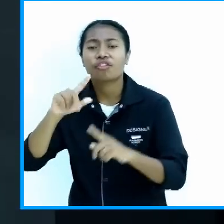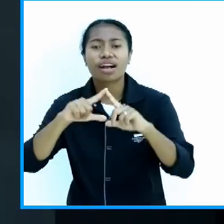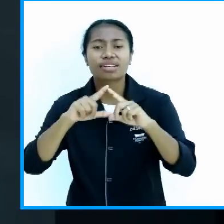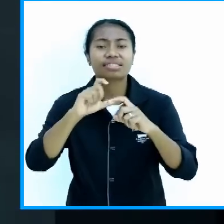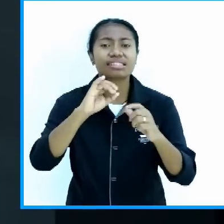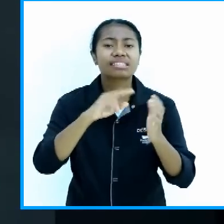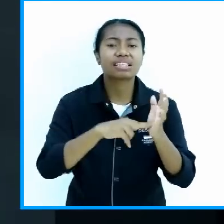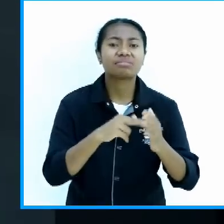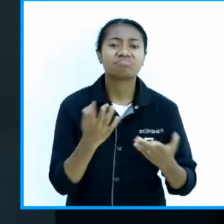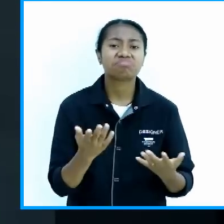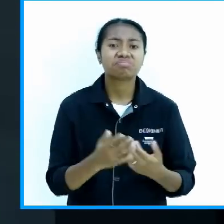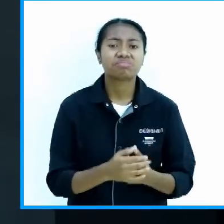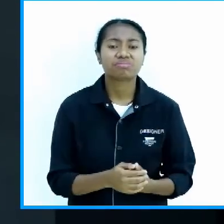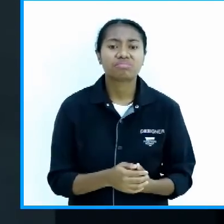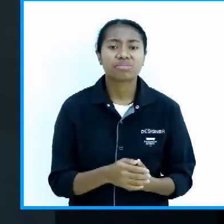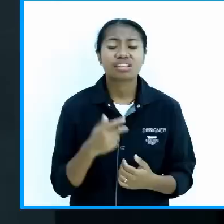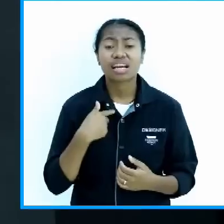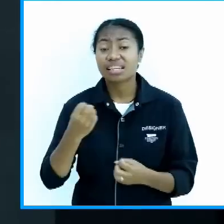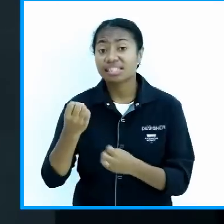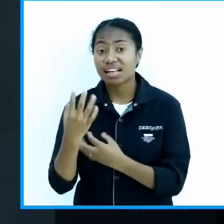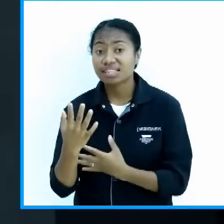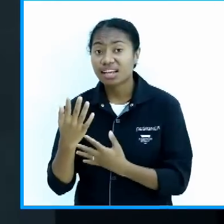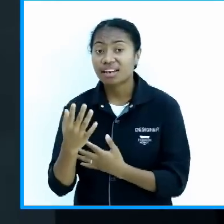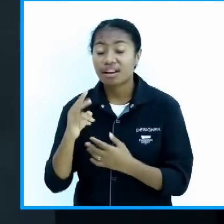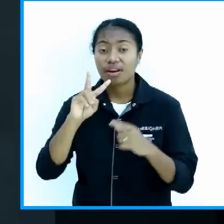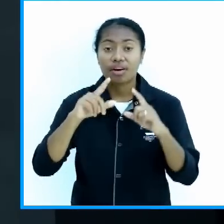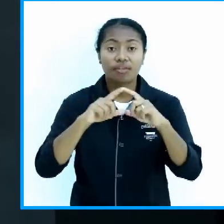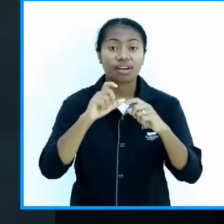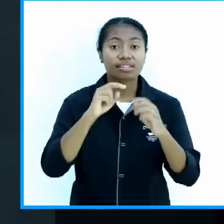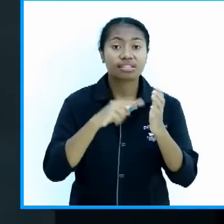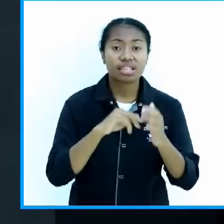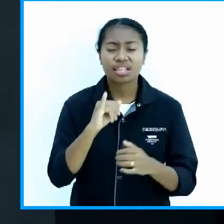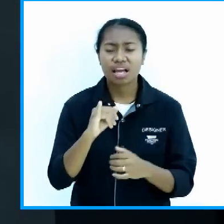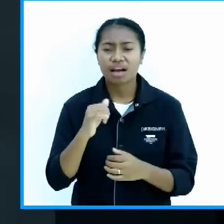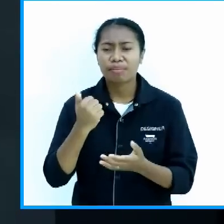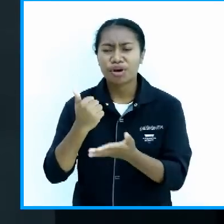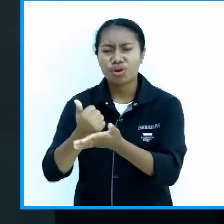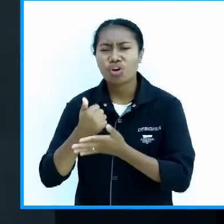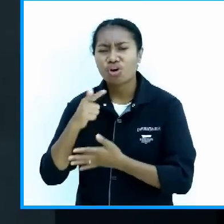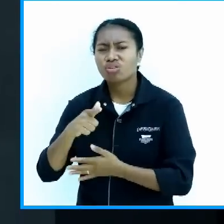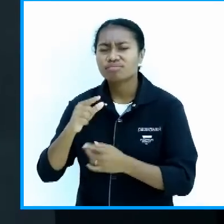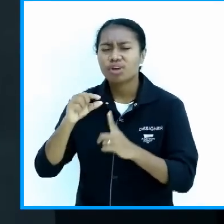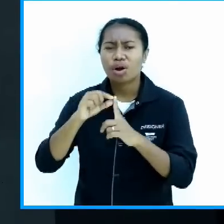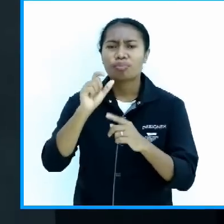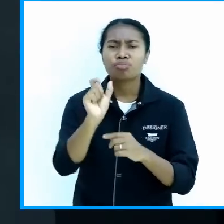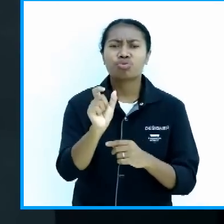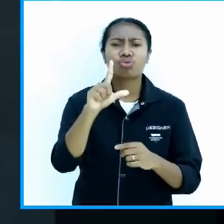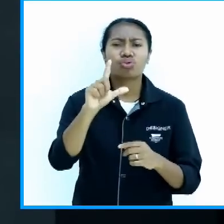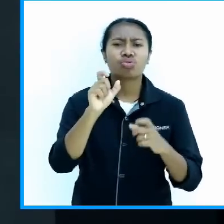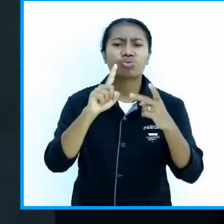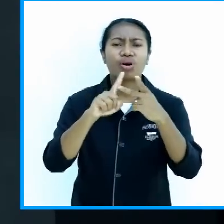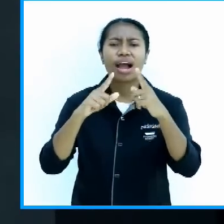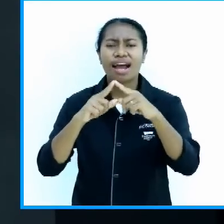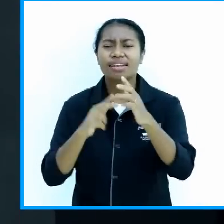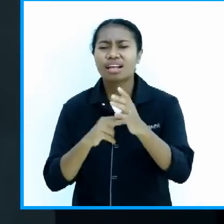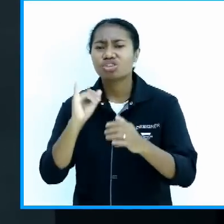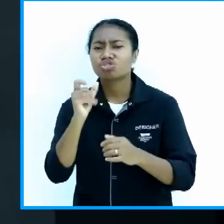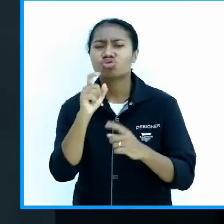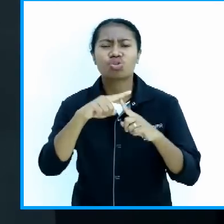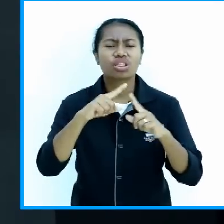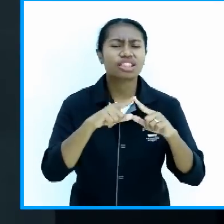ini menolong puluhan juta, bahkan mungkin ratusan juta orang di dunia dari tahun 1800 sampai dengan sekarang.